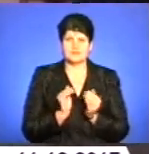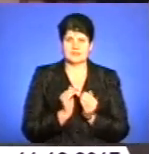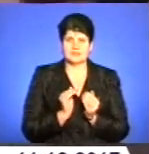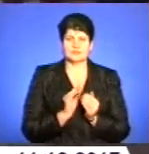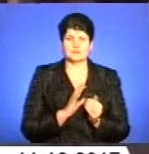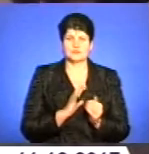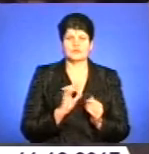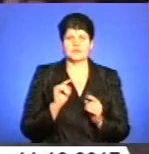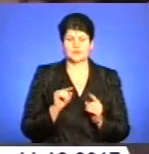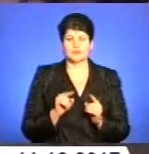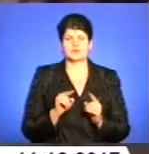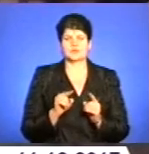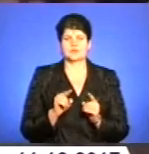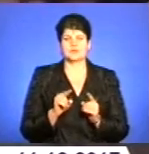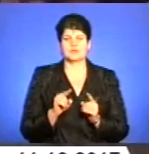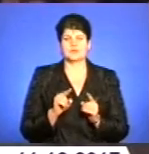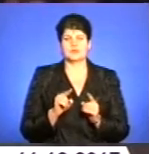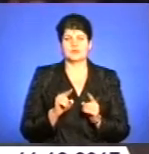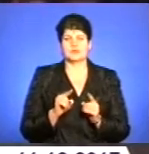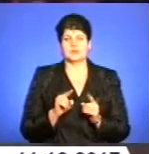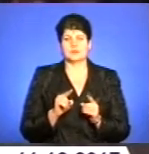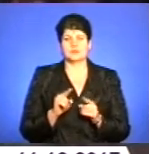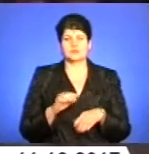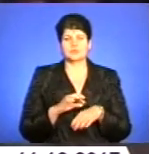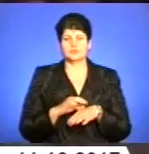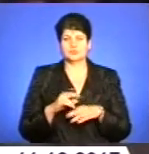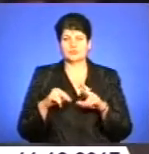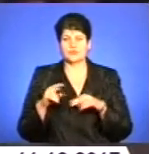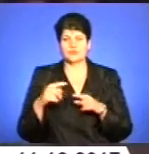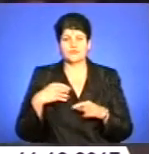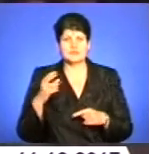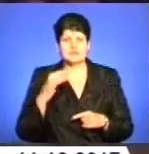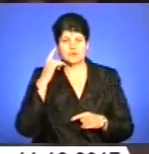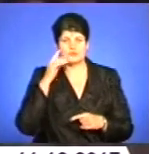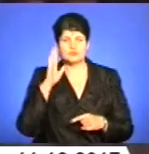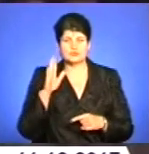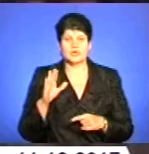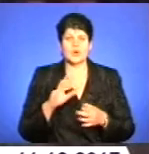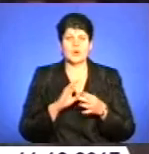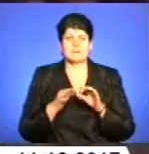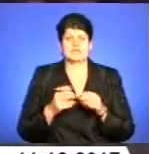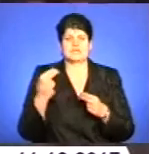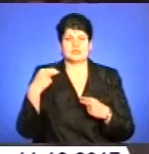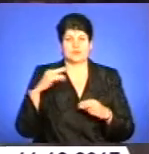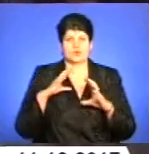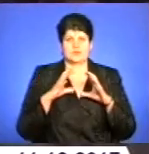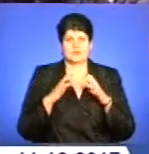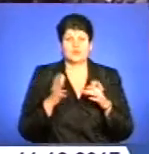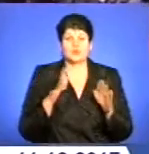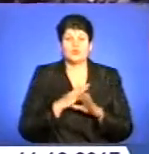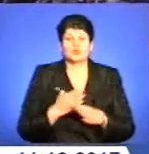був такої атлетичної будови, що всі думали, що він стане олімпійським чемпіоном, чемпіоном світу, але доля